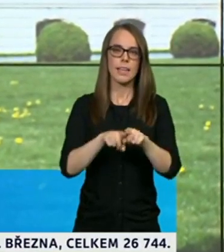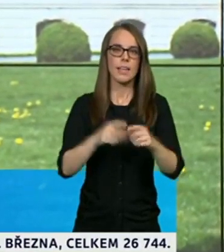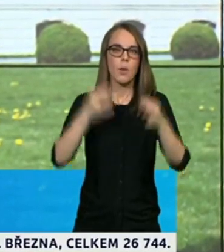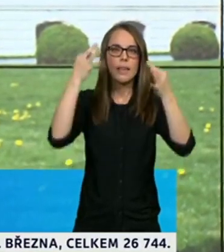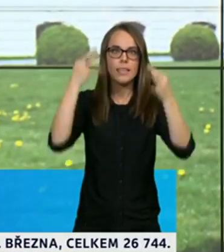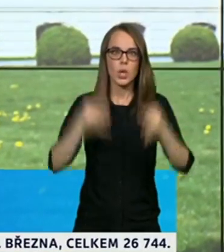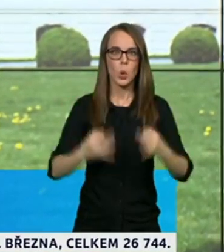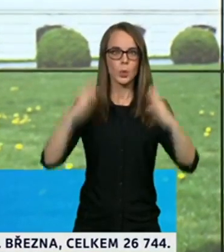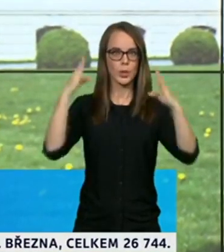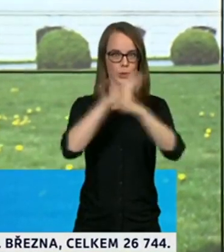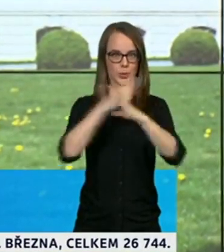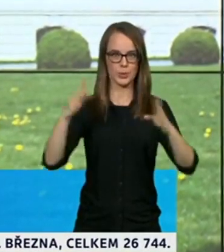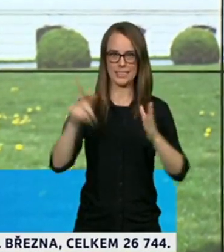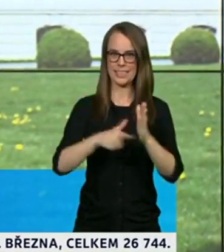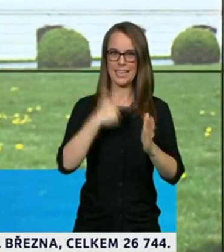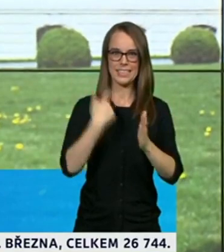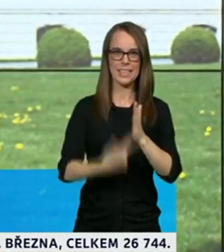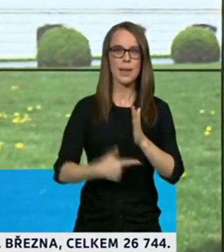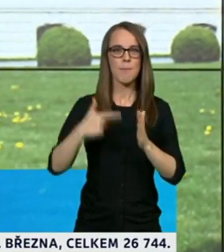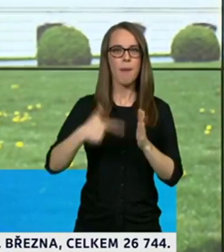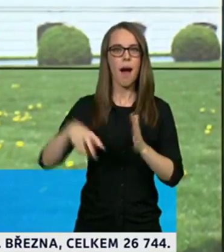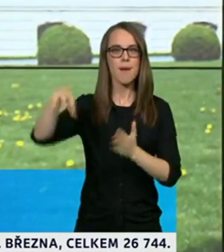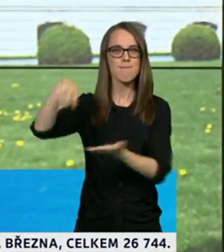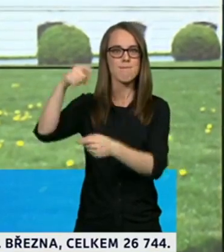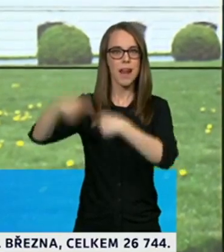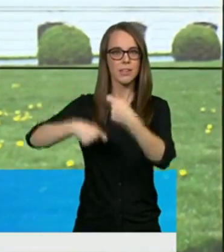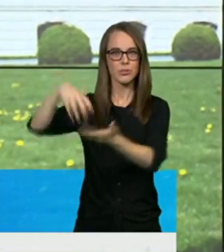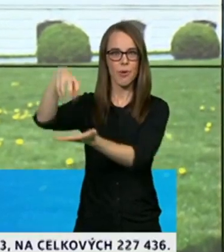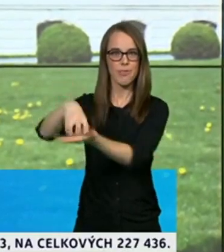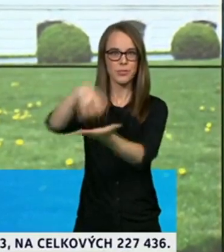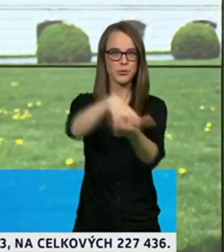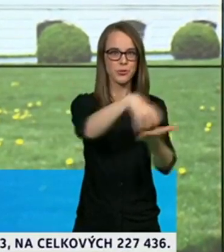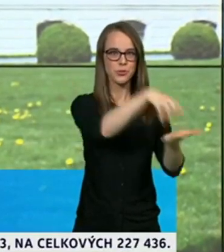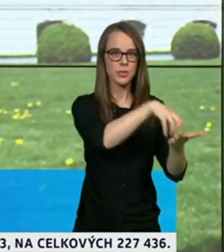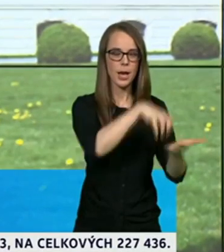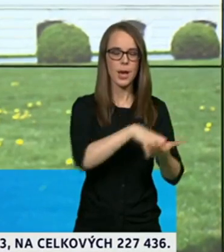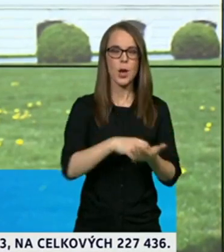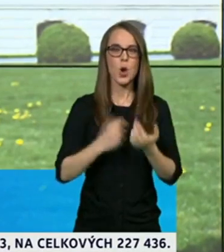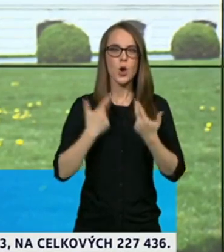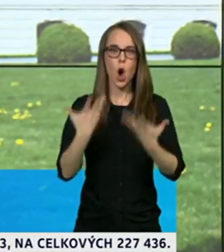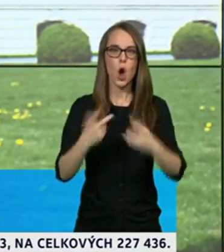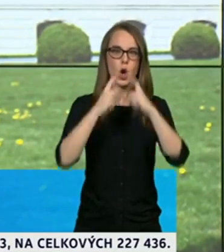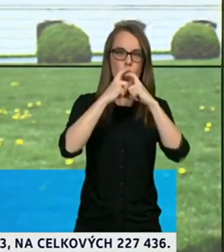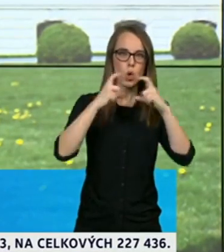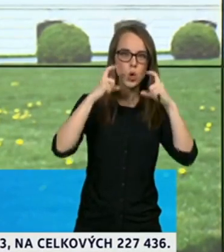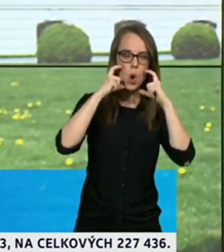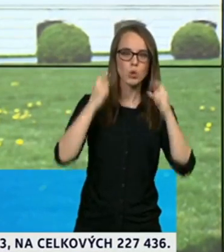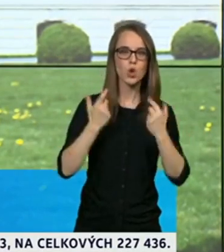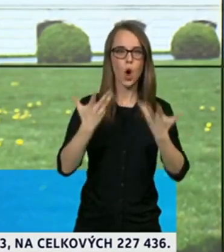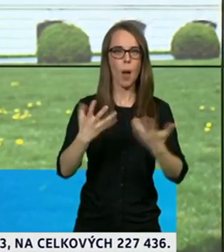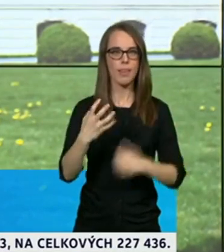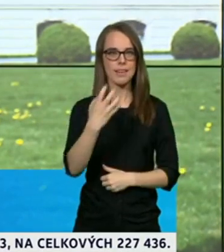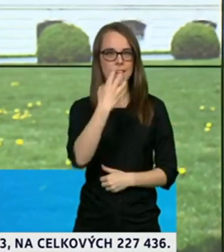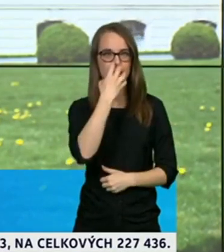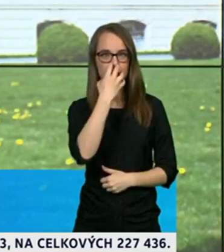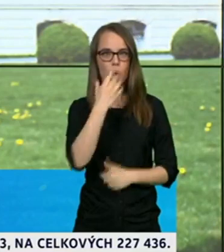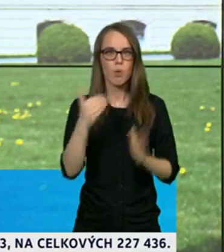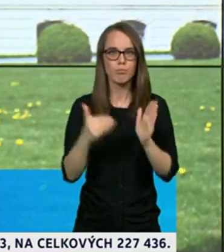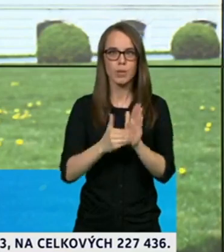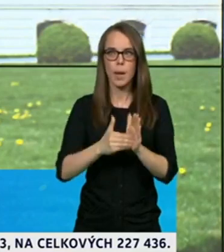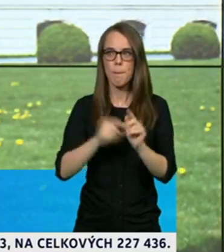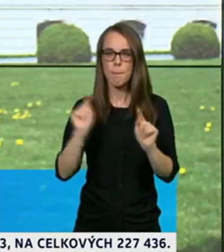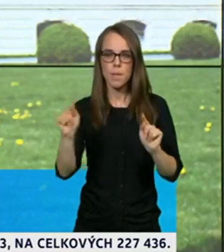Nakupuje se skutečně desítky milionů roušek, respirátorů. Bude to náročné a nepochybně i v tomhle tom